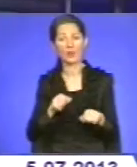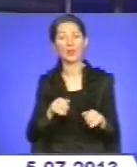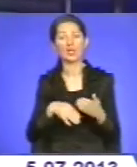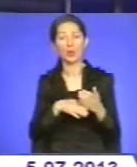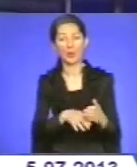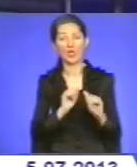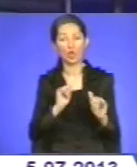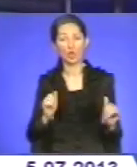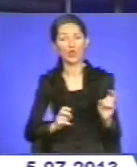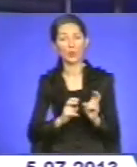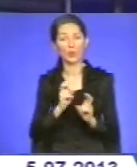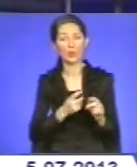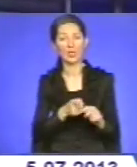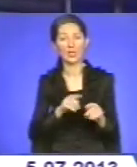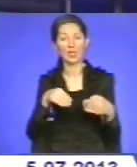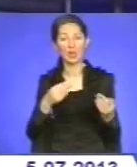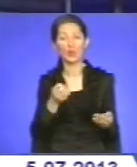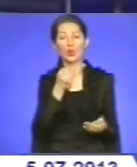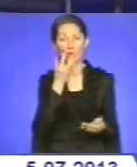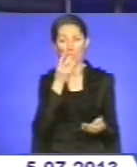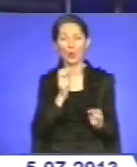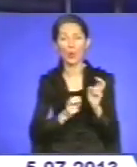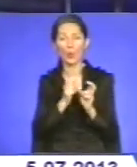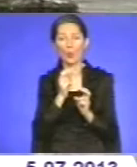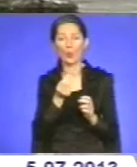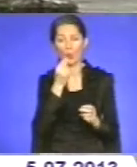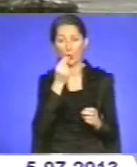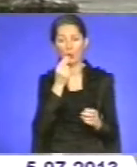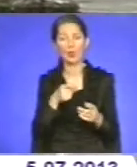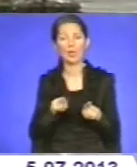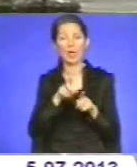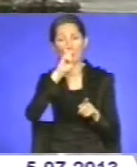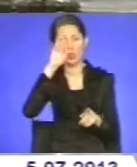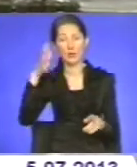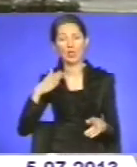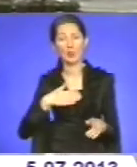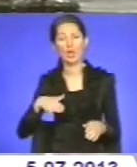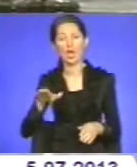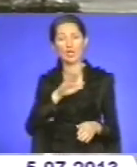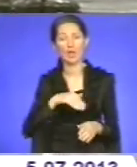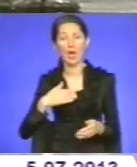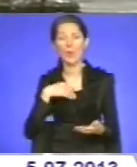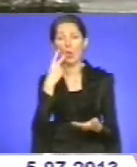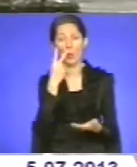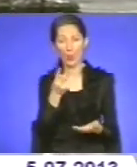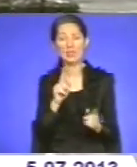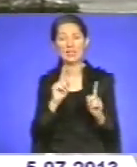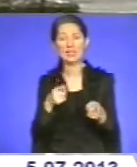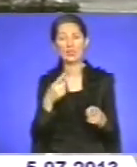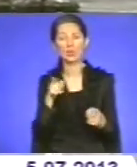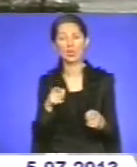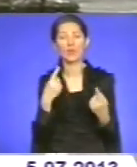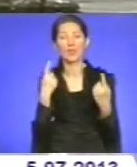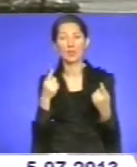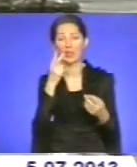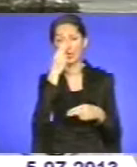добру продукцію і прославляють наш край. Ми побачили дійсно ті великі